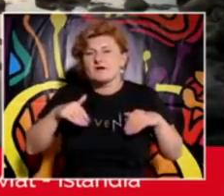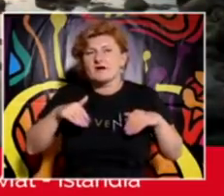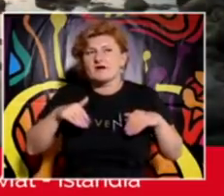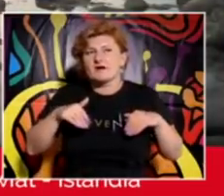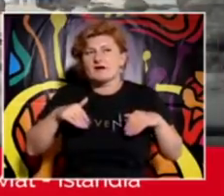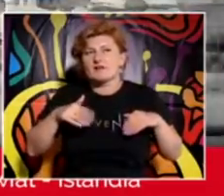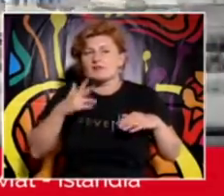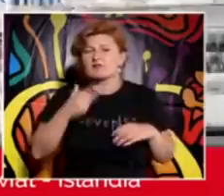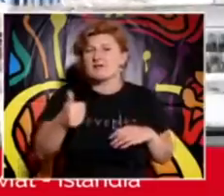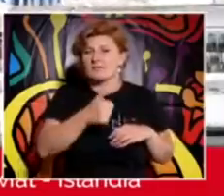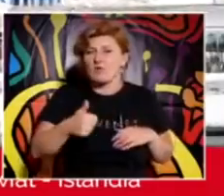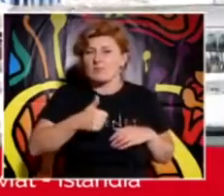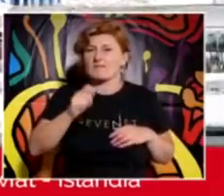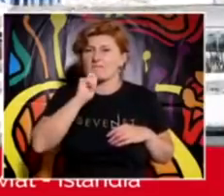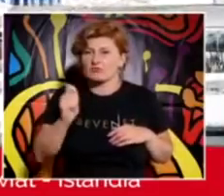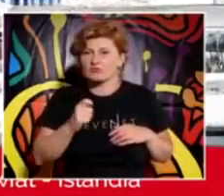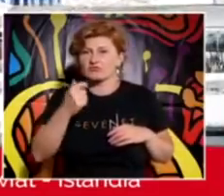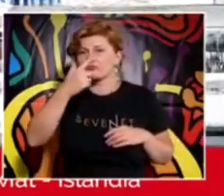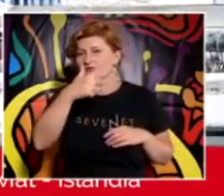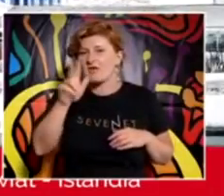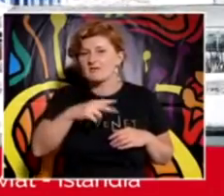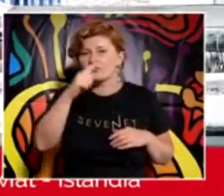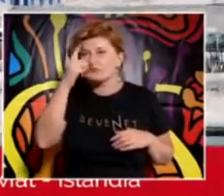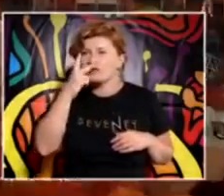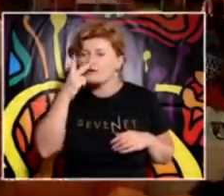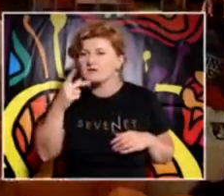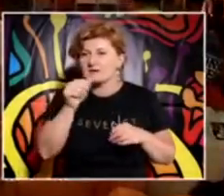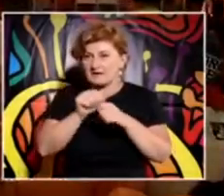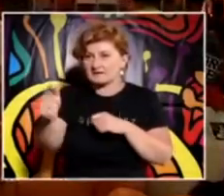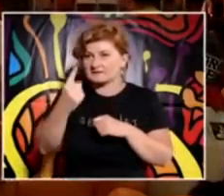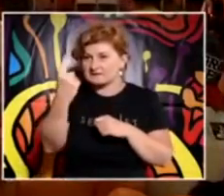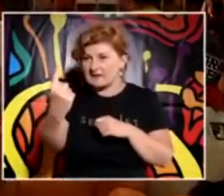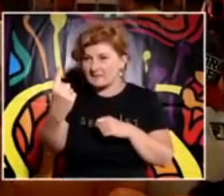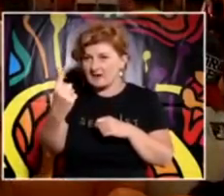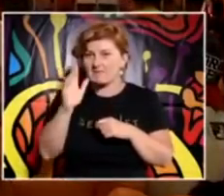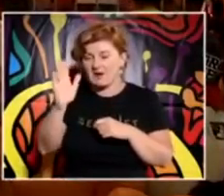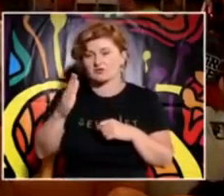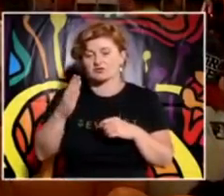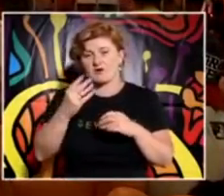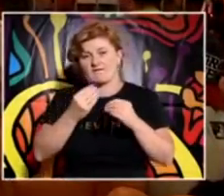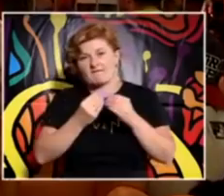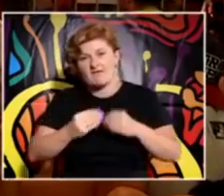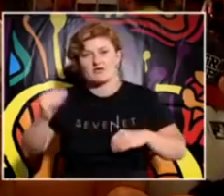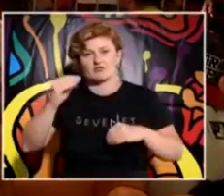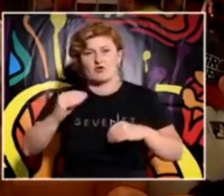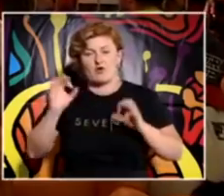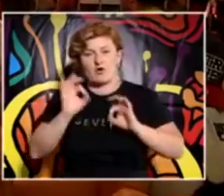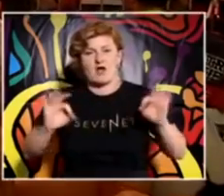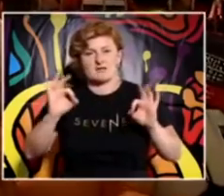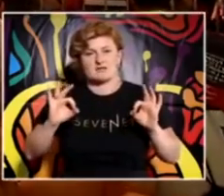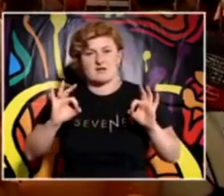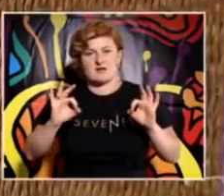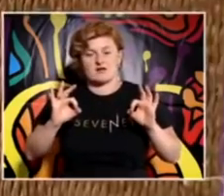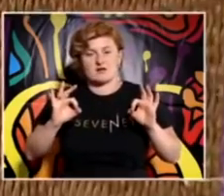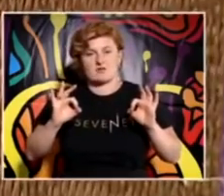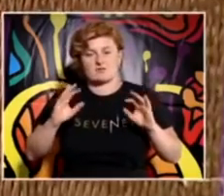taka samotna podróż, w momencie, kiedy ludzie widzą cię, że jesteś sama, masz większą szansę na to, żeby większą grupę ludzi poznać. Absolutnie. Zawsze